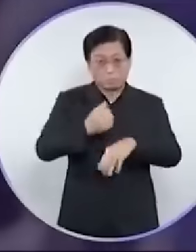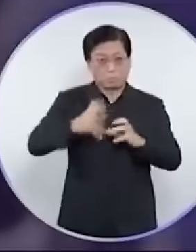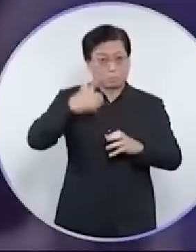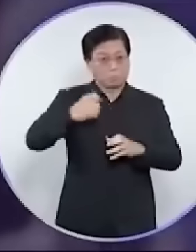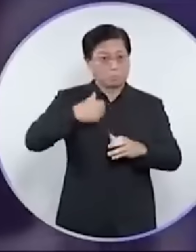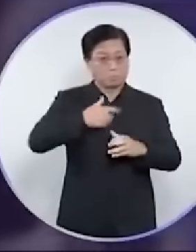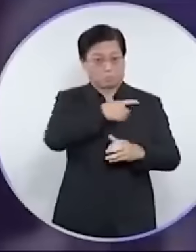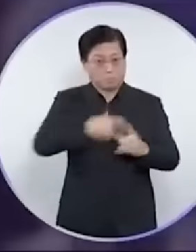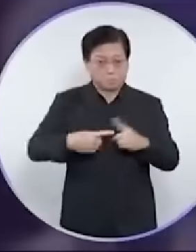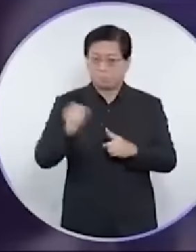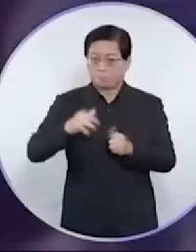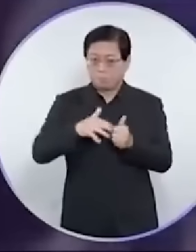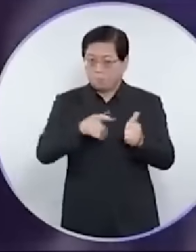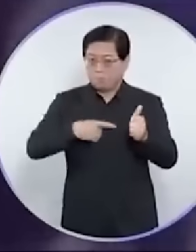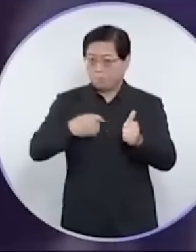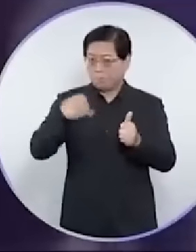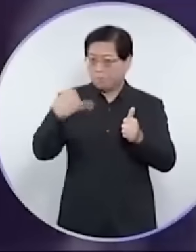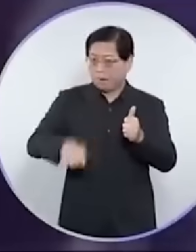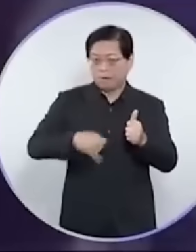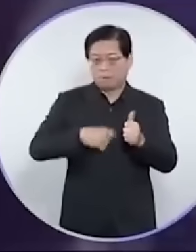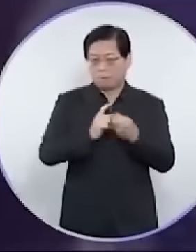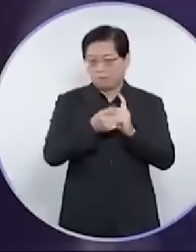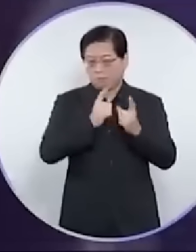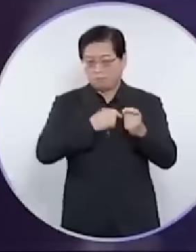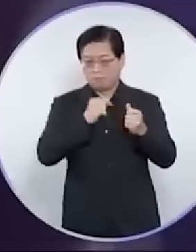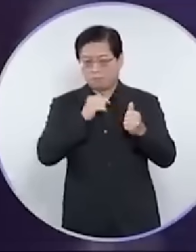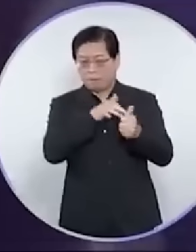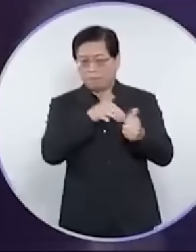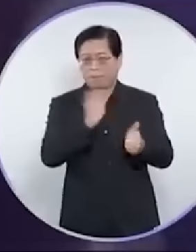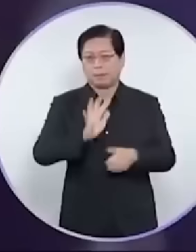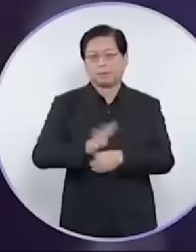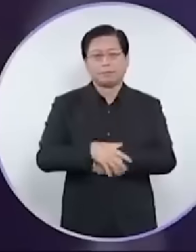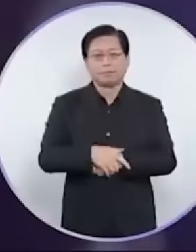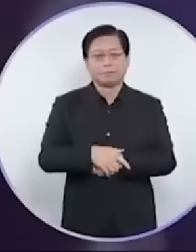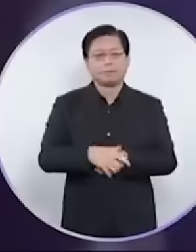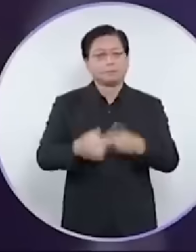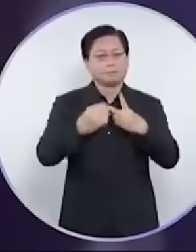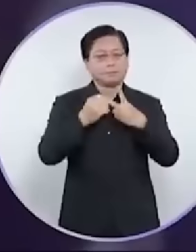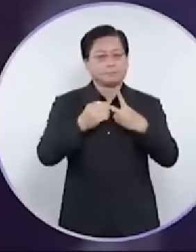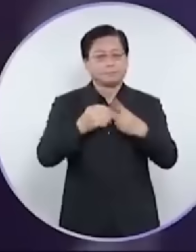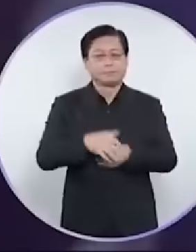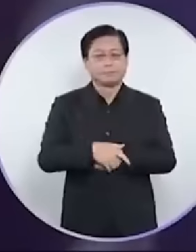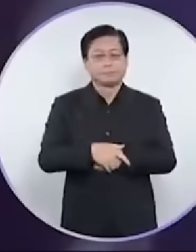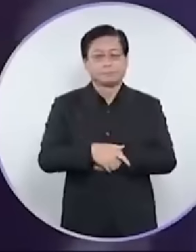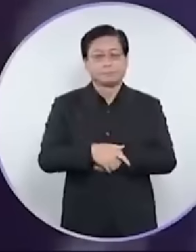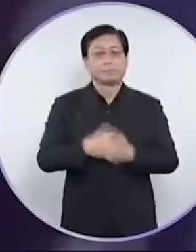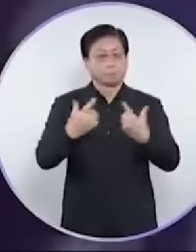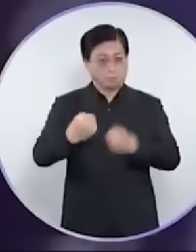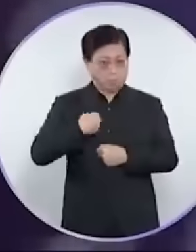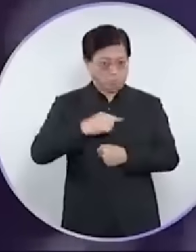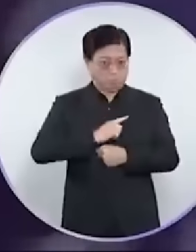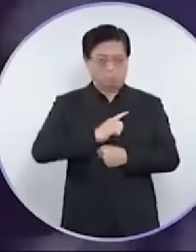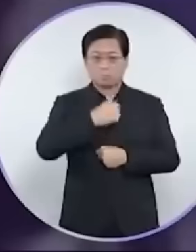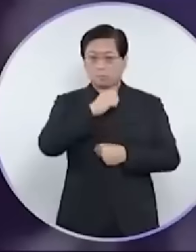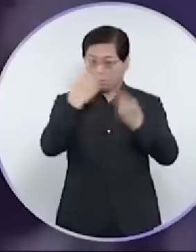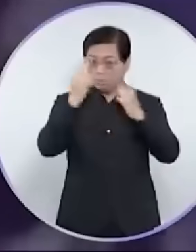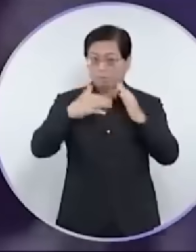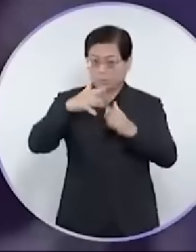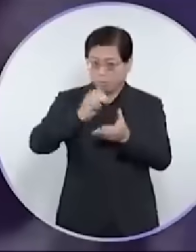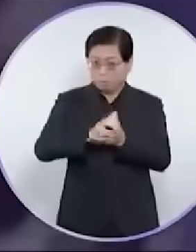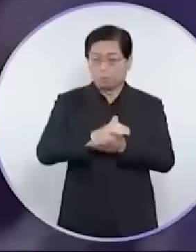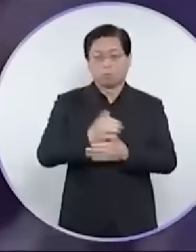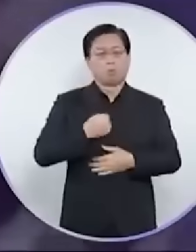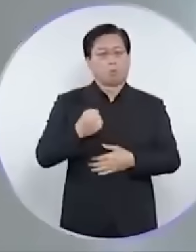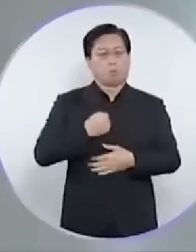人，你不应该带头做这种恶意的示范。那第二个呢，身为台大的校友，我当然关